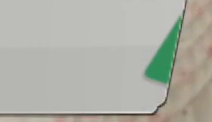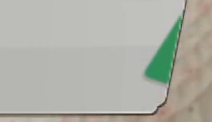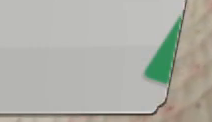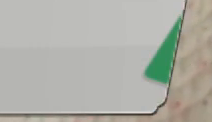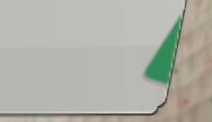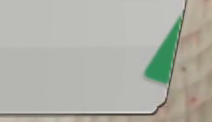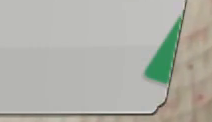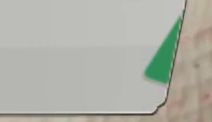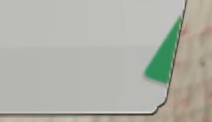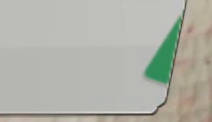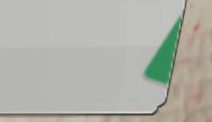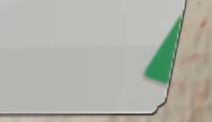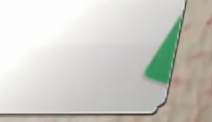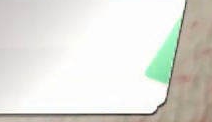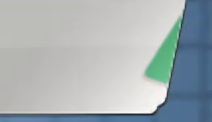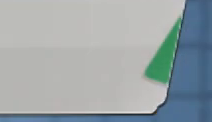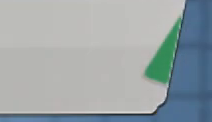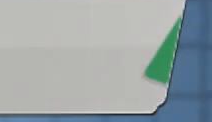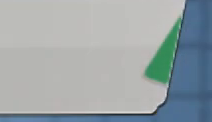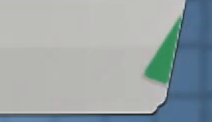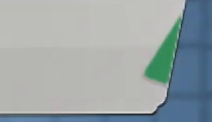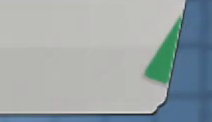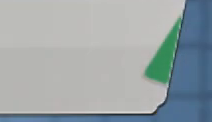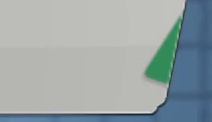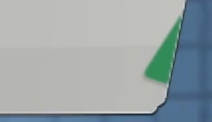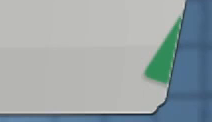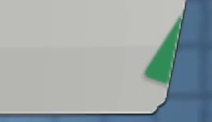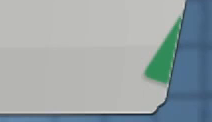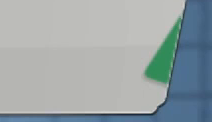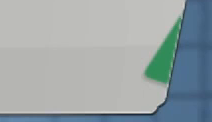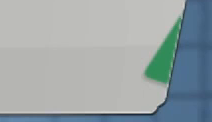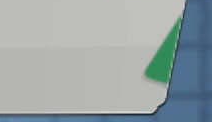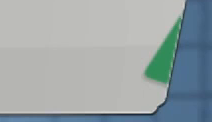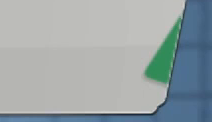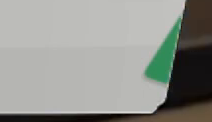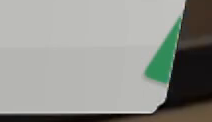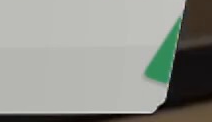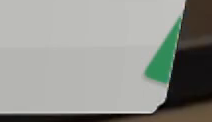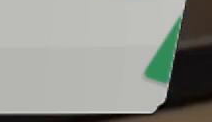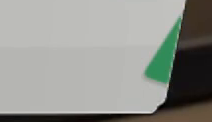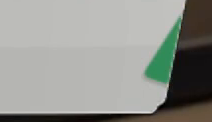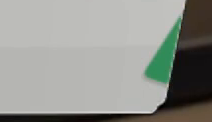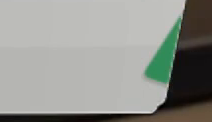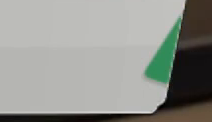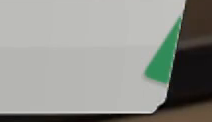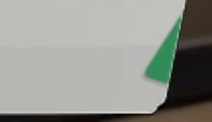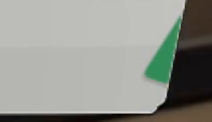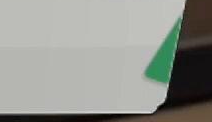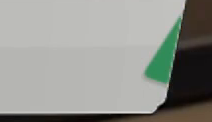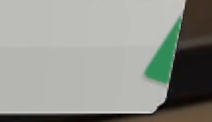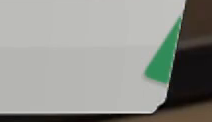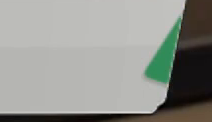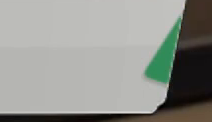REM uykularının arttığı da görülmüştür. REM evresi öğrenmeyi de sağlamaktadır. Ders çalışıp uyursanız